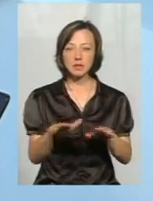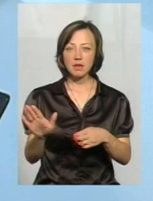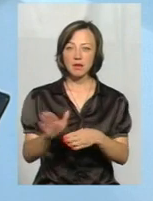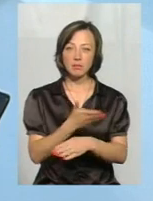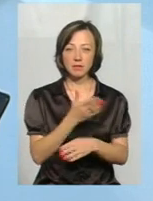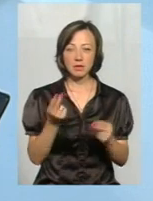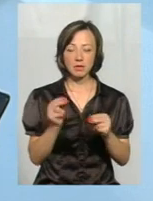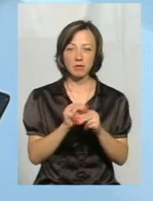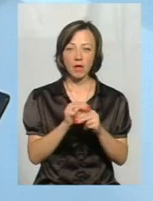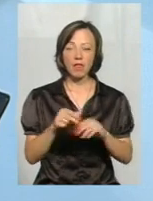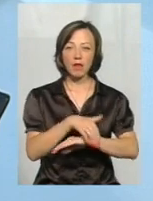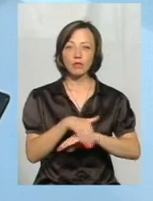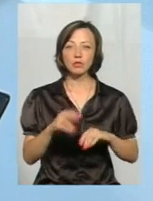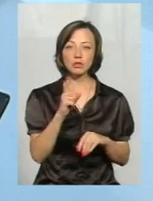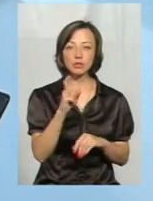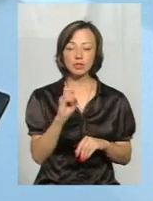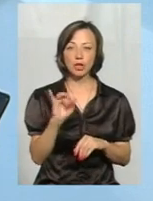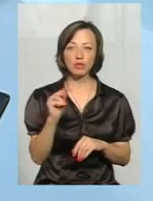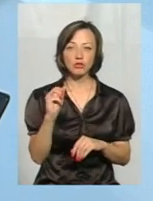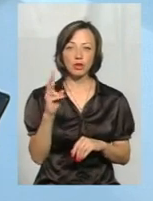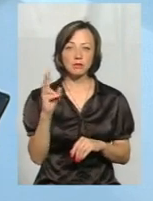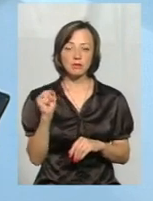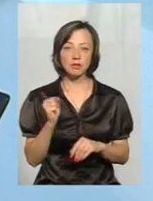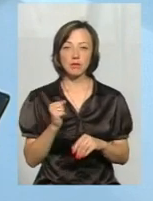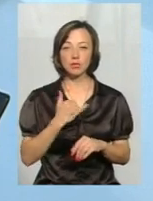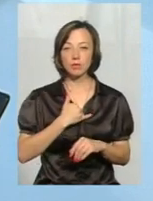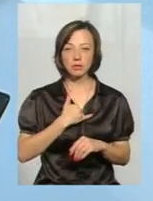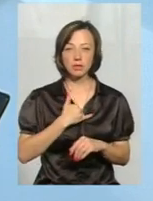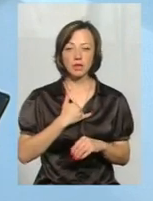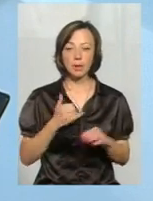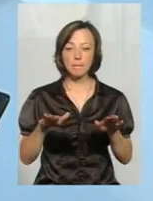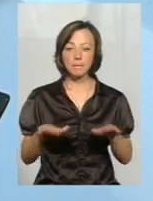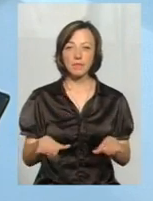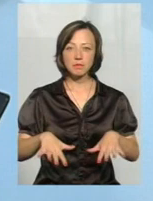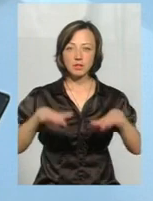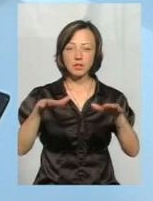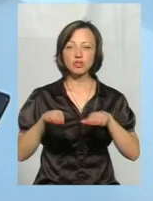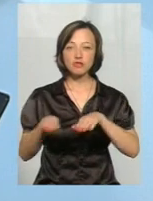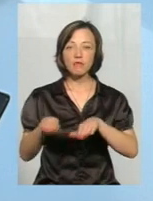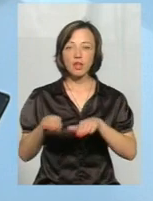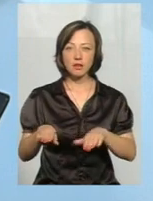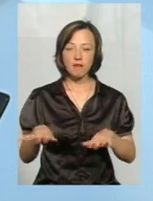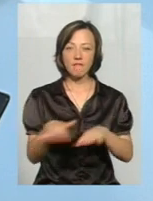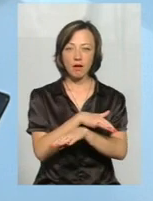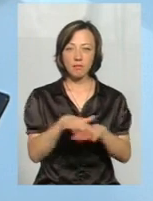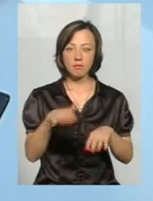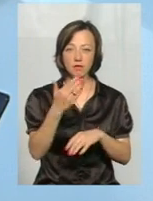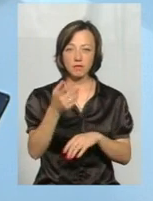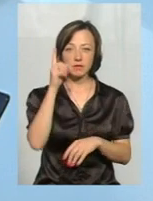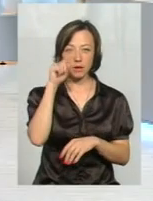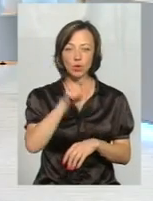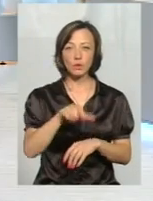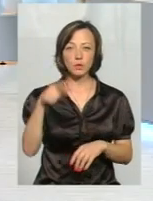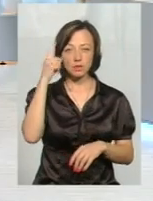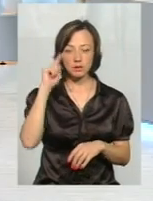ліквідовувати. О, на вулиці Зарічанській, якщо говорити про це, в нас, де ділянка підтоплюється, швейна фабрика, так, ви також знаєте, напевно, люди